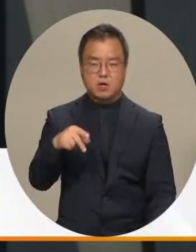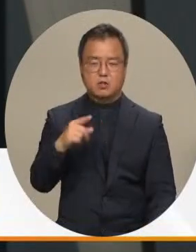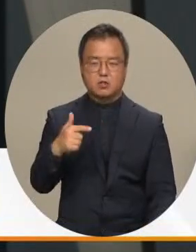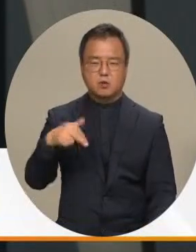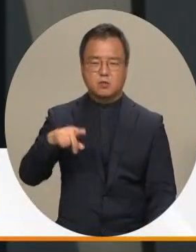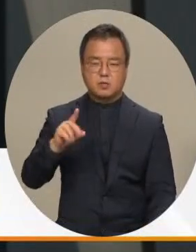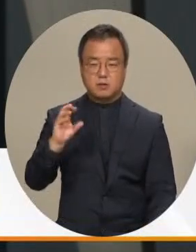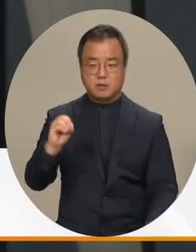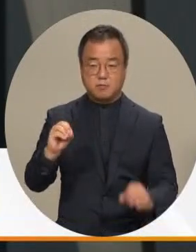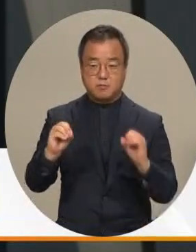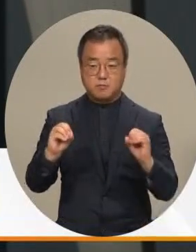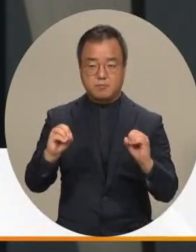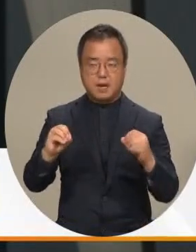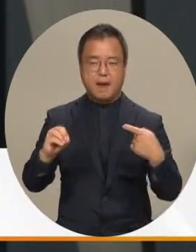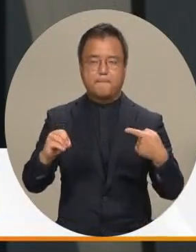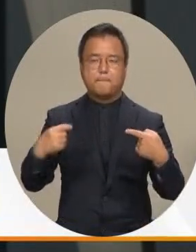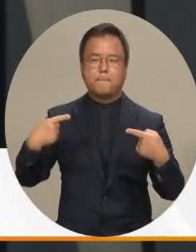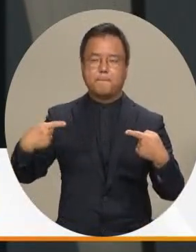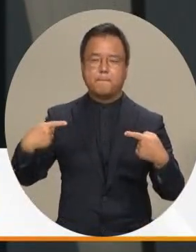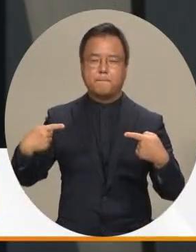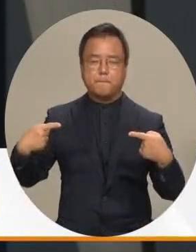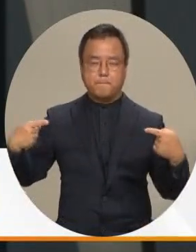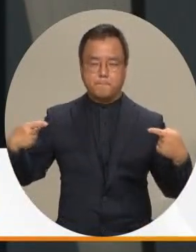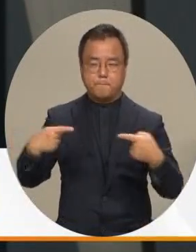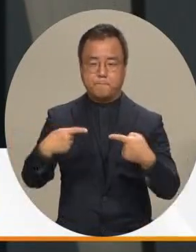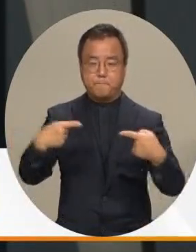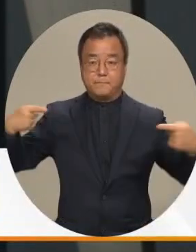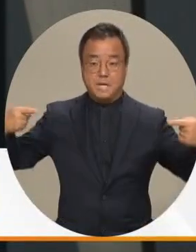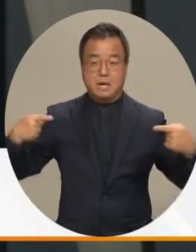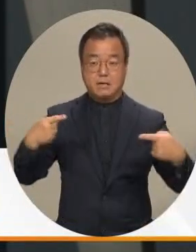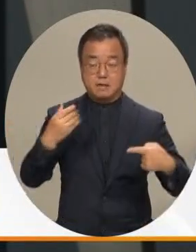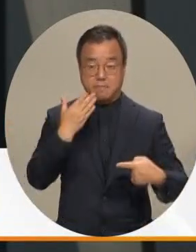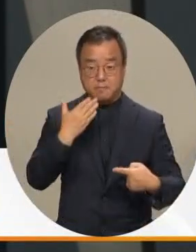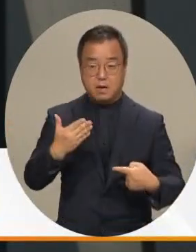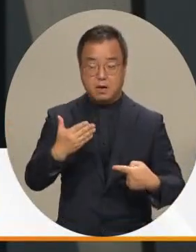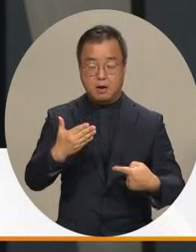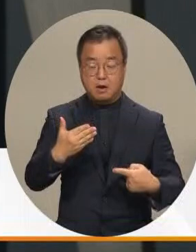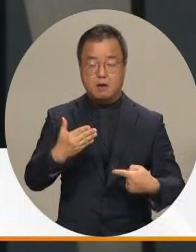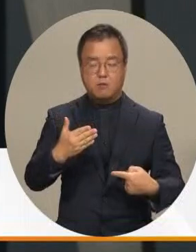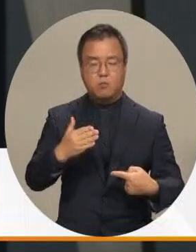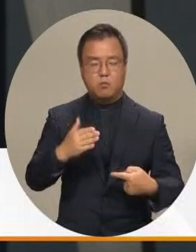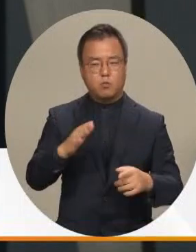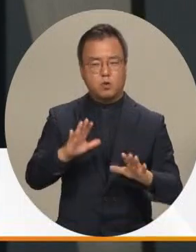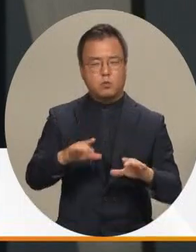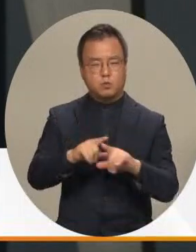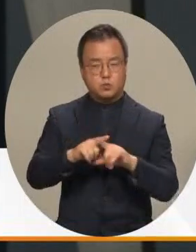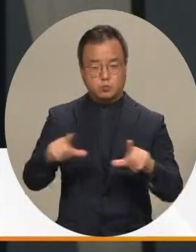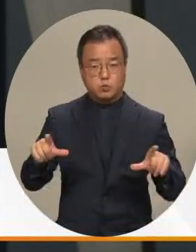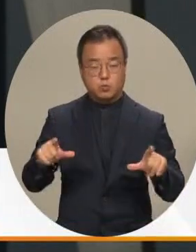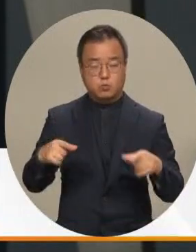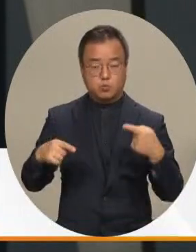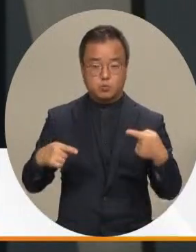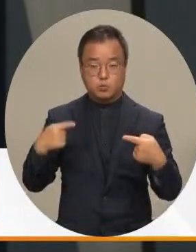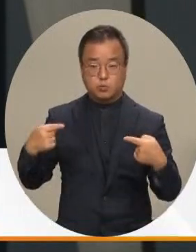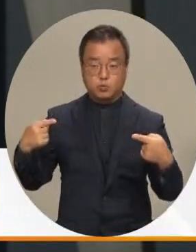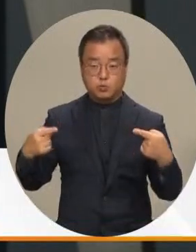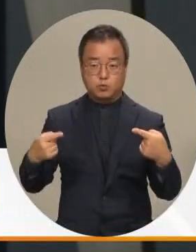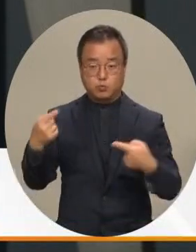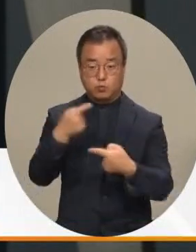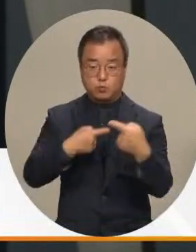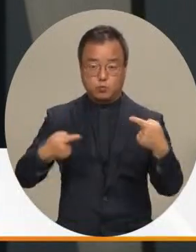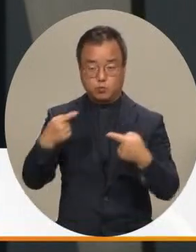전자는 둘 다 마이너스 극을 뛰기 때문에 서로를 밀어냅니다 일반적인 도체에서의 움직이는 전자들은 서로가 당연히 서로를 밀어내겠죠